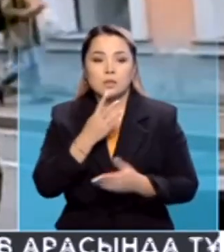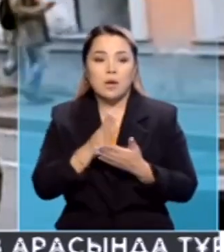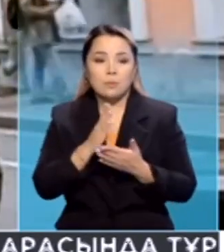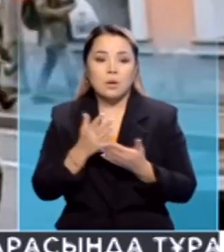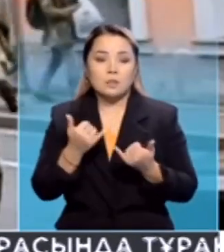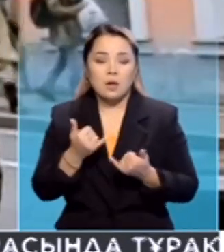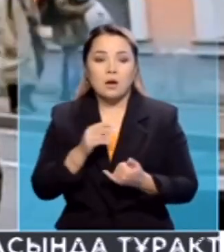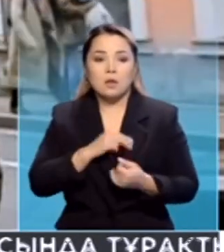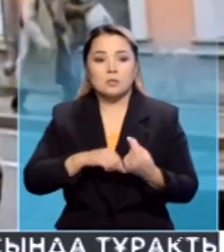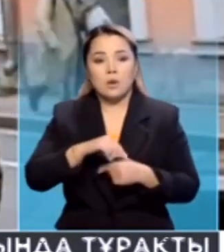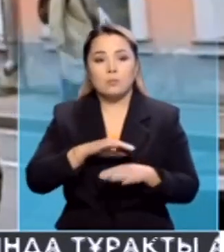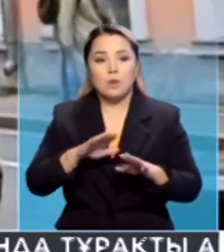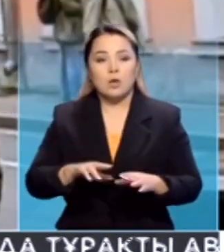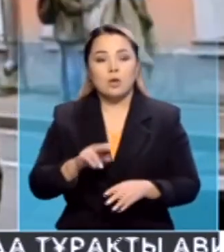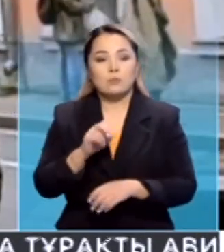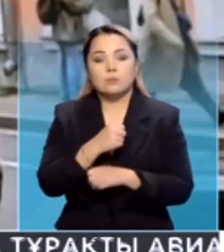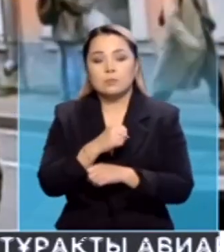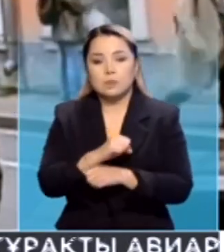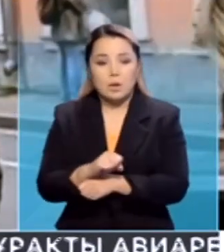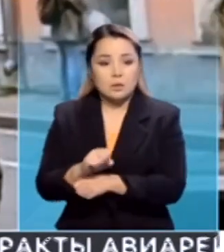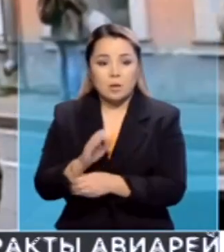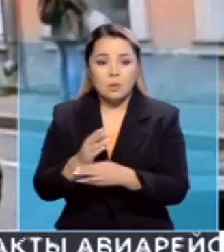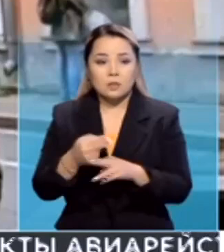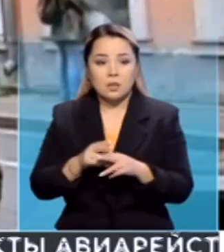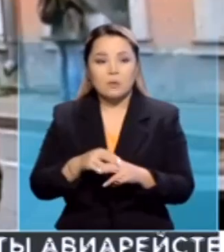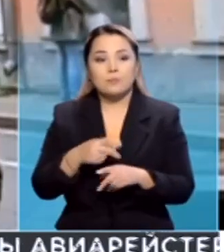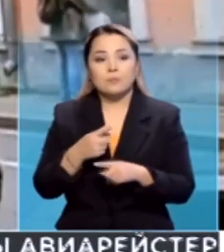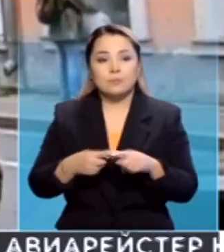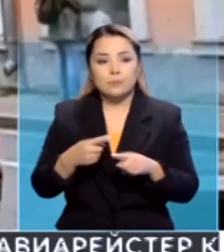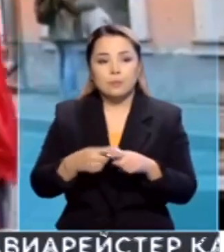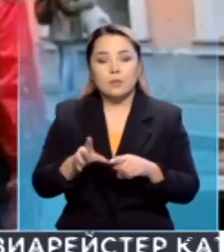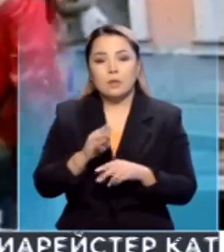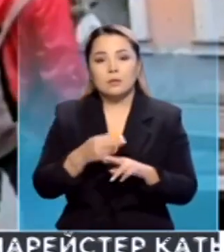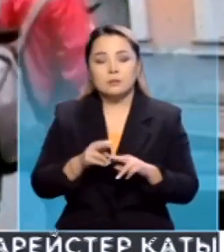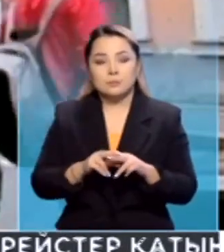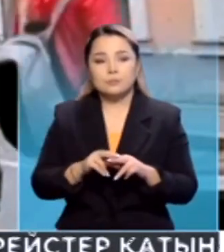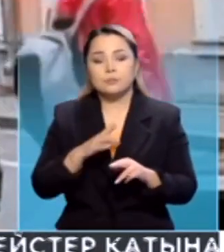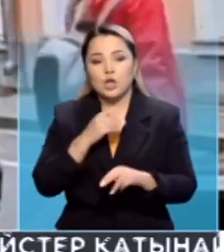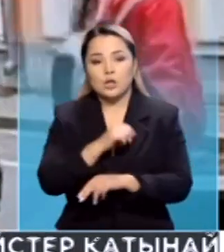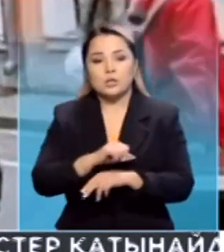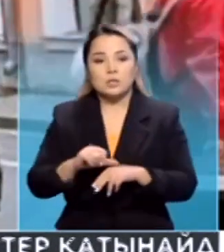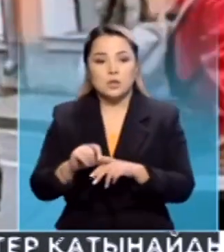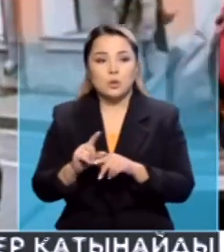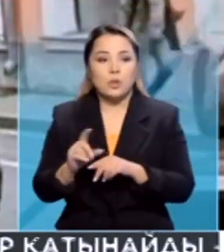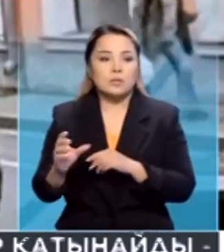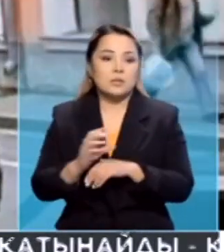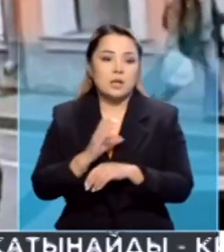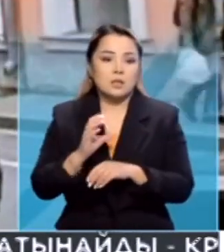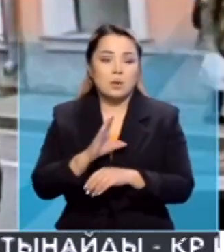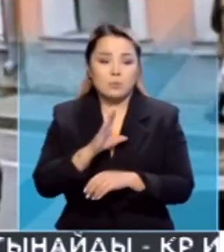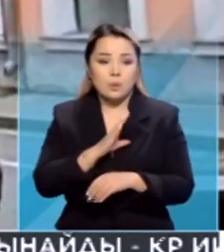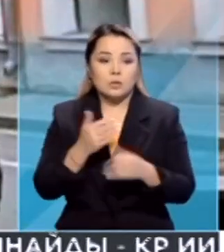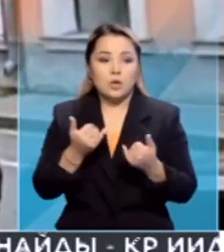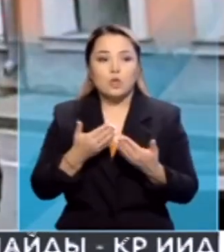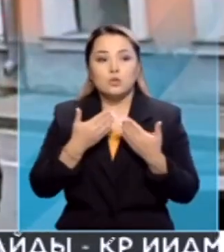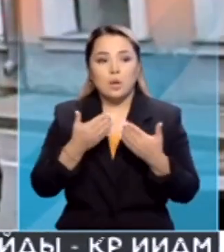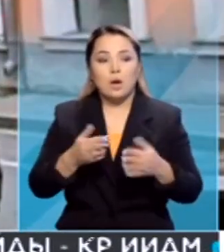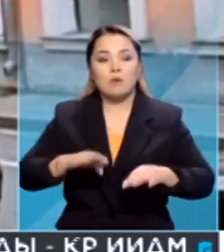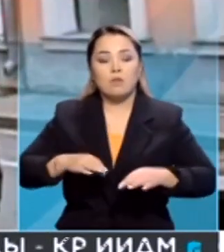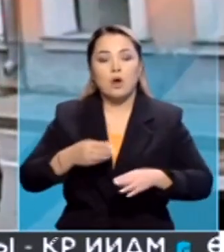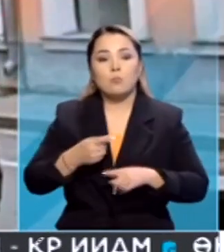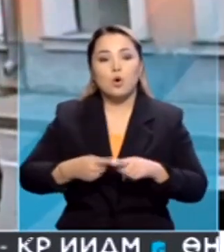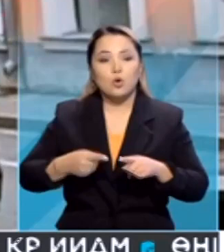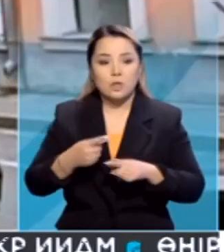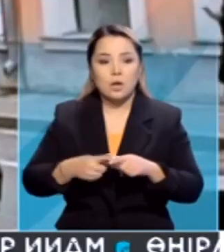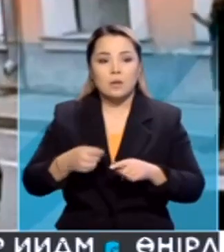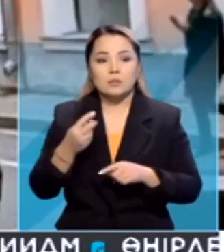қазір кәсіпорындар жұмыс істемей тұр. Қажетті автобөлшектердің 60% шетелден импортталатын. Сұранысқа ие автобөлшектердің